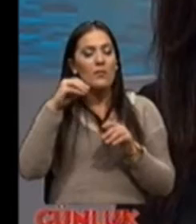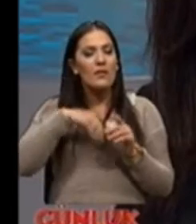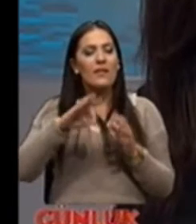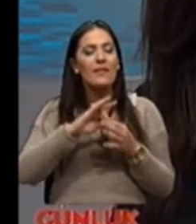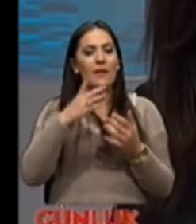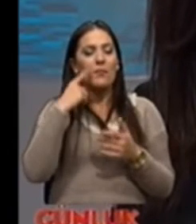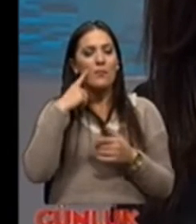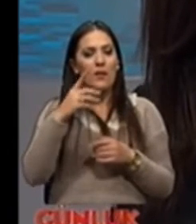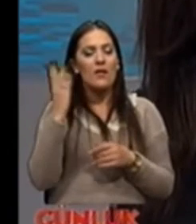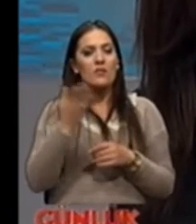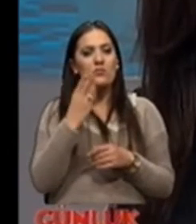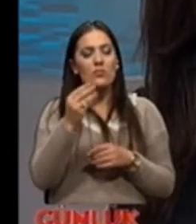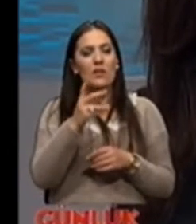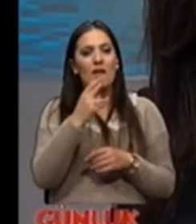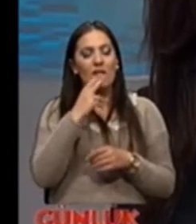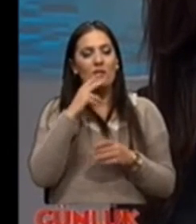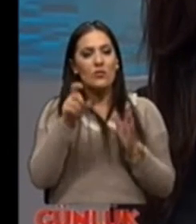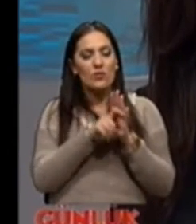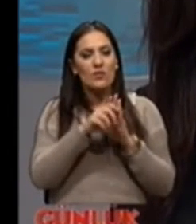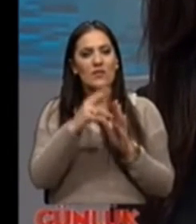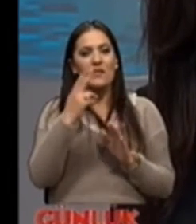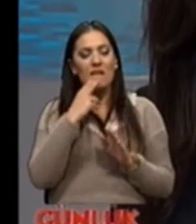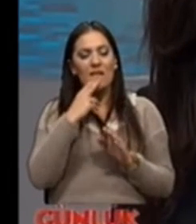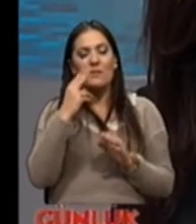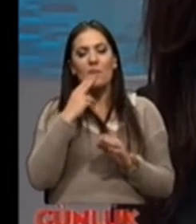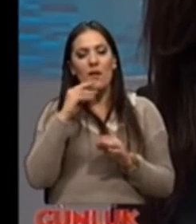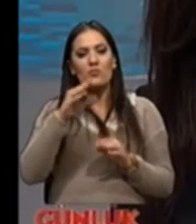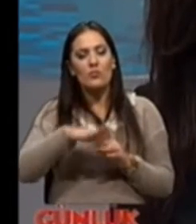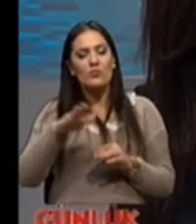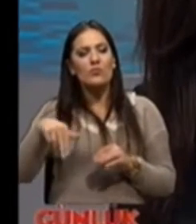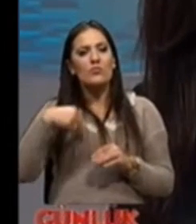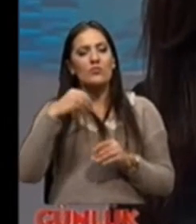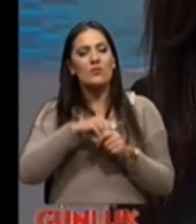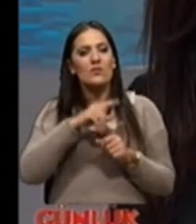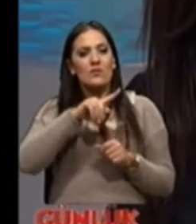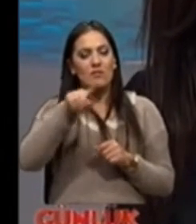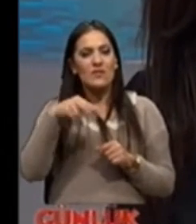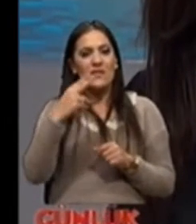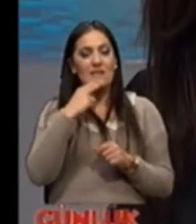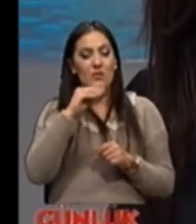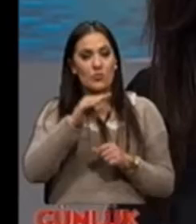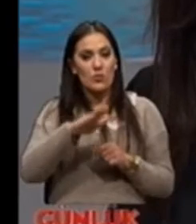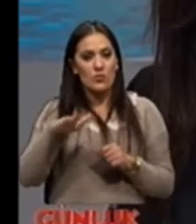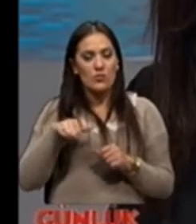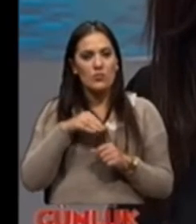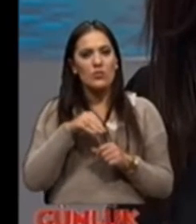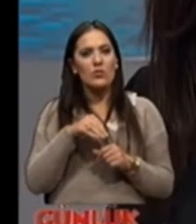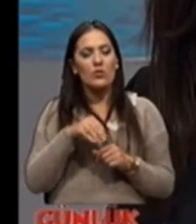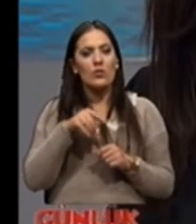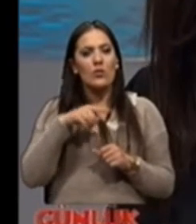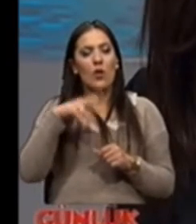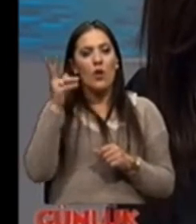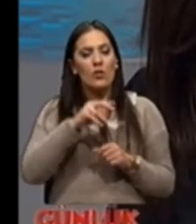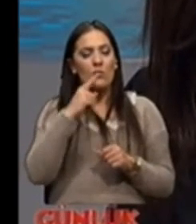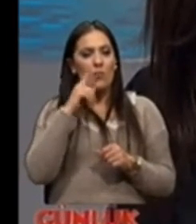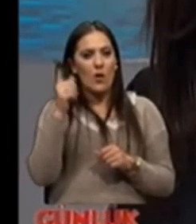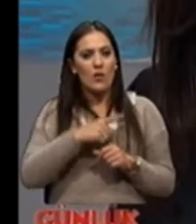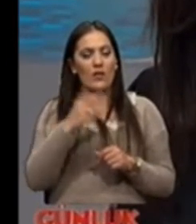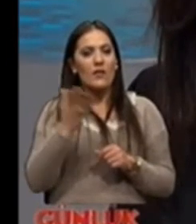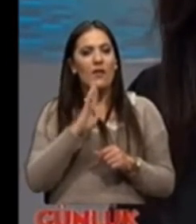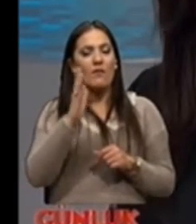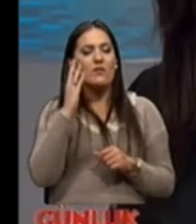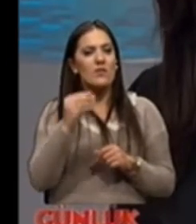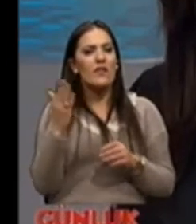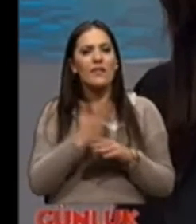kadın nüfusun ve kadın bayan çocukların, kız çocuklarının oranlarının daha fazla olduğunu. Neden? Neye dayandırılıyor? Bunun